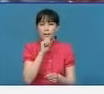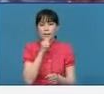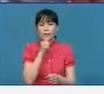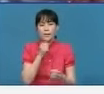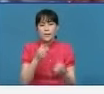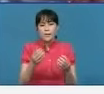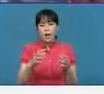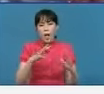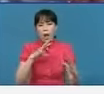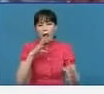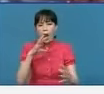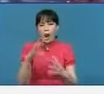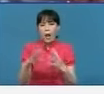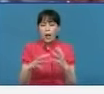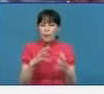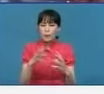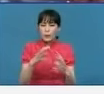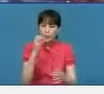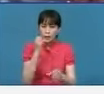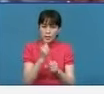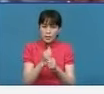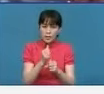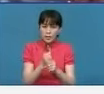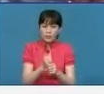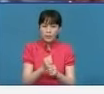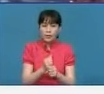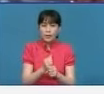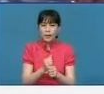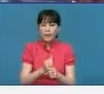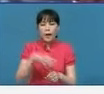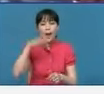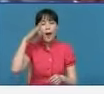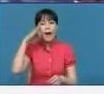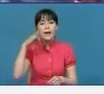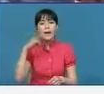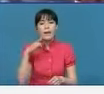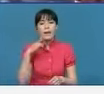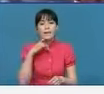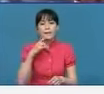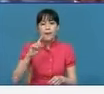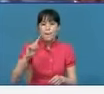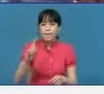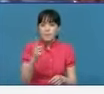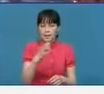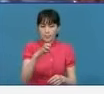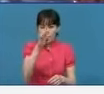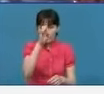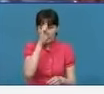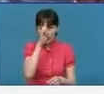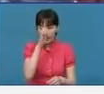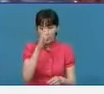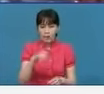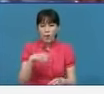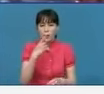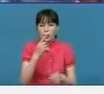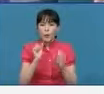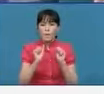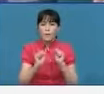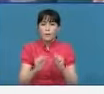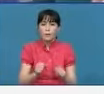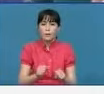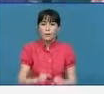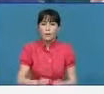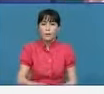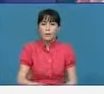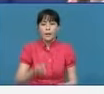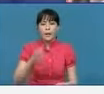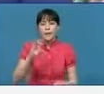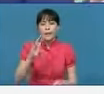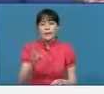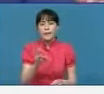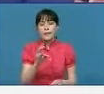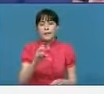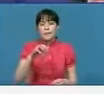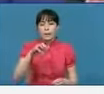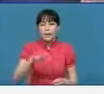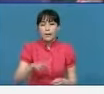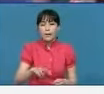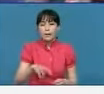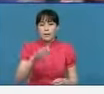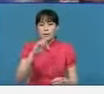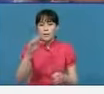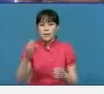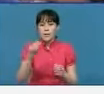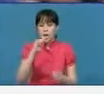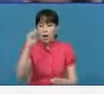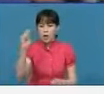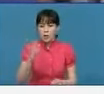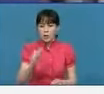қамқорлық, осындай қамқорлық жасап отырған Қазақстан бірден бір мемлекет деп айтуға болады. Несіпбай Мамытұлы Сталинград үшін шайқаста